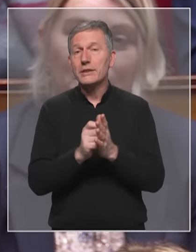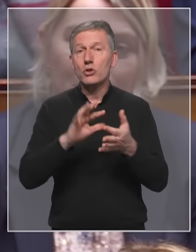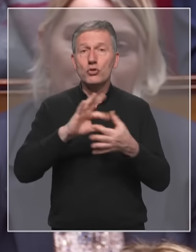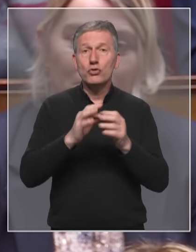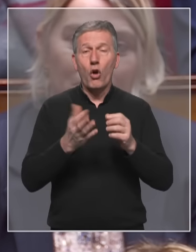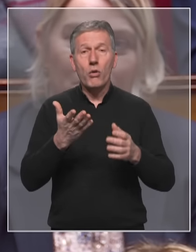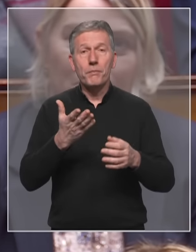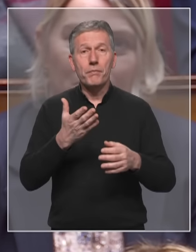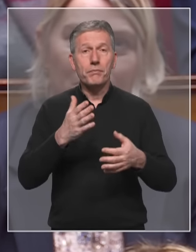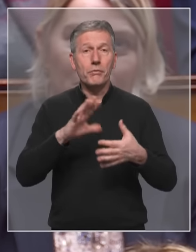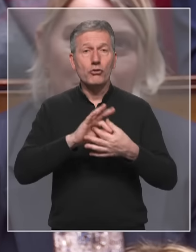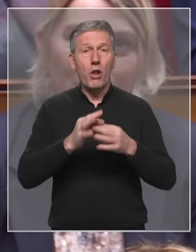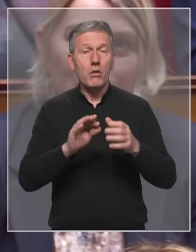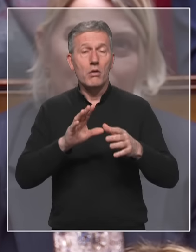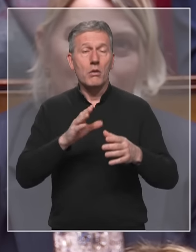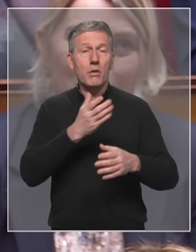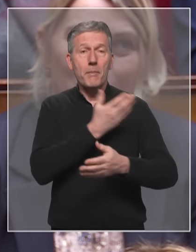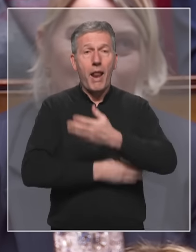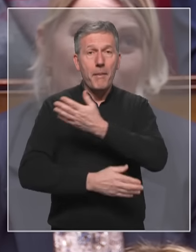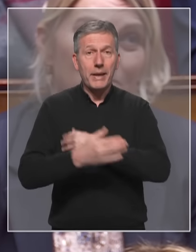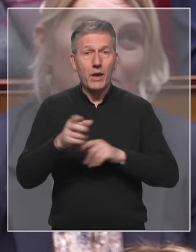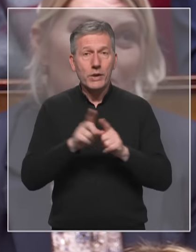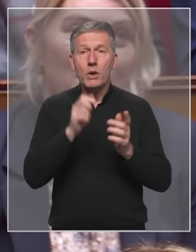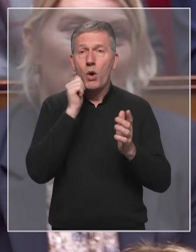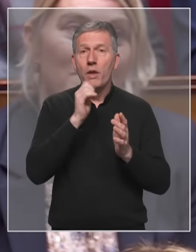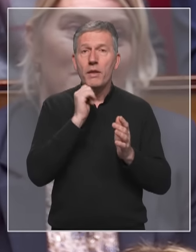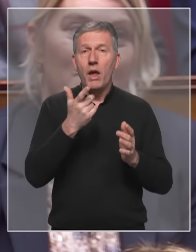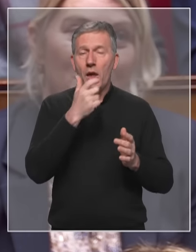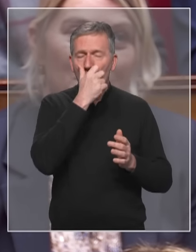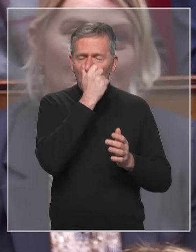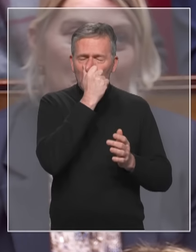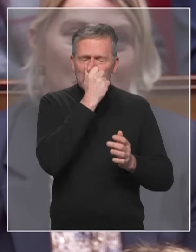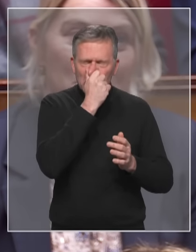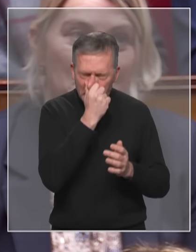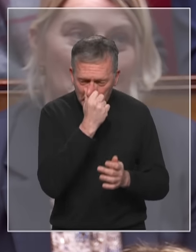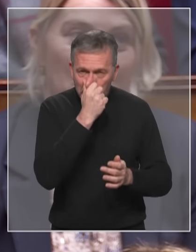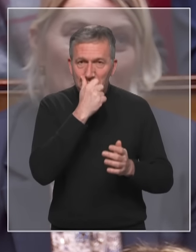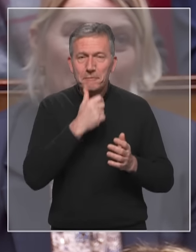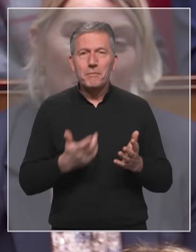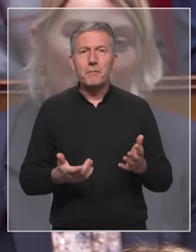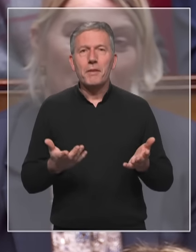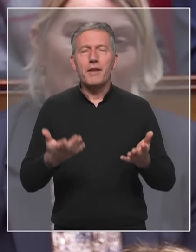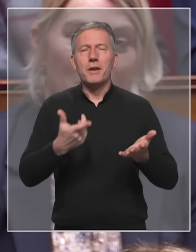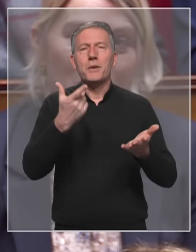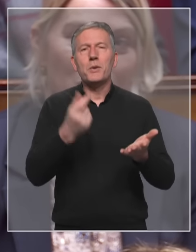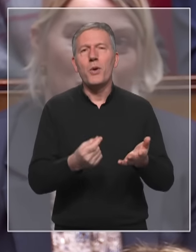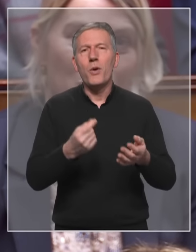paralympiques, mais au quotidien, comme nous rappellent les initiatives à l'image de Duo Day qui aura